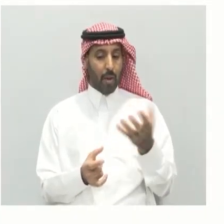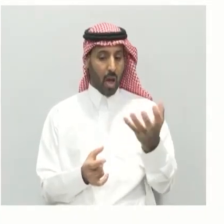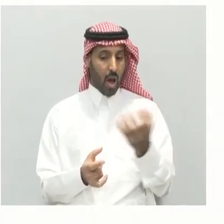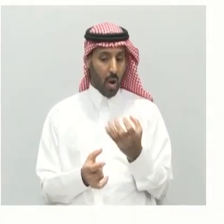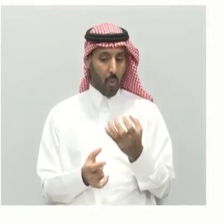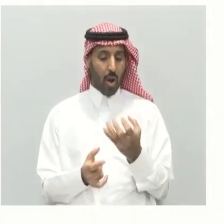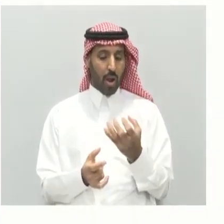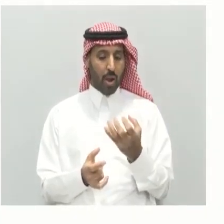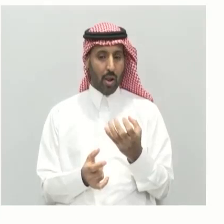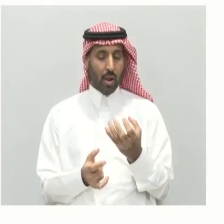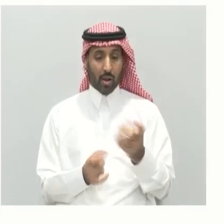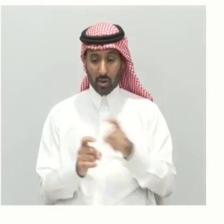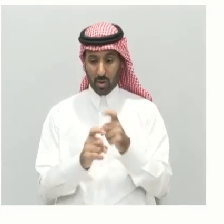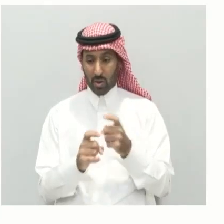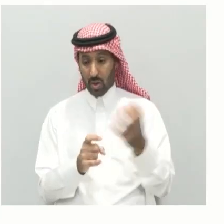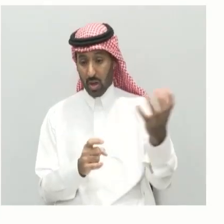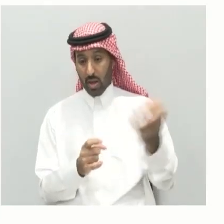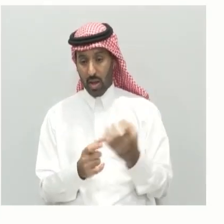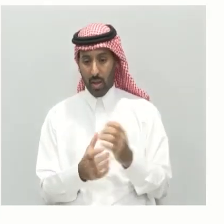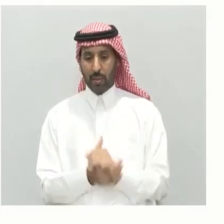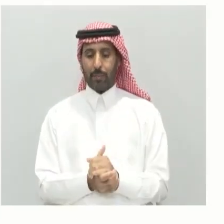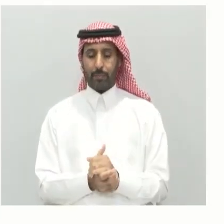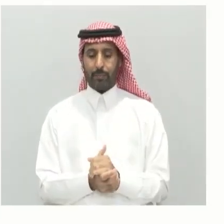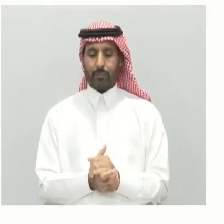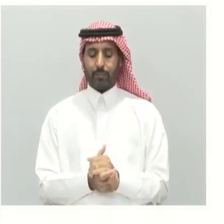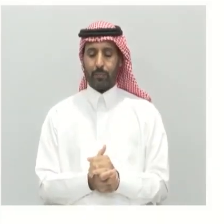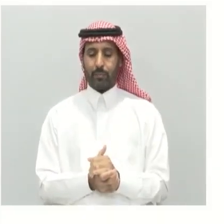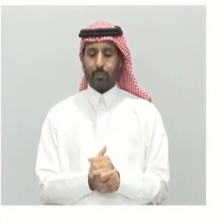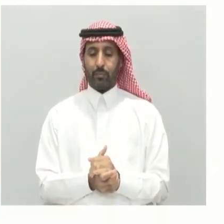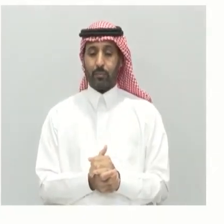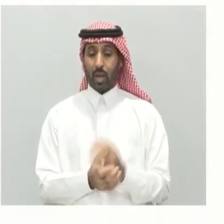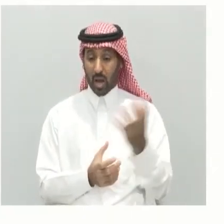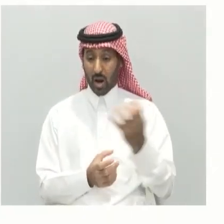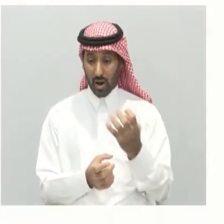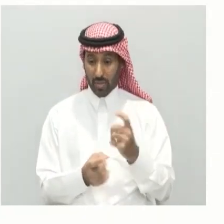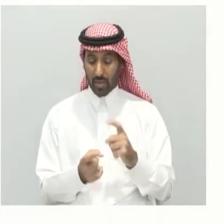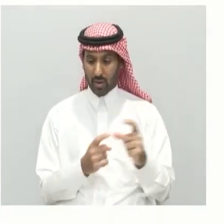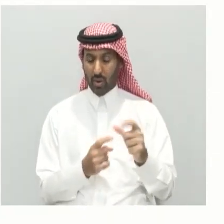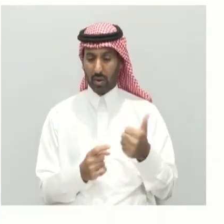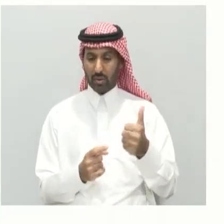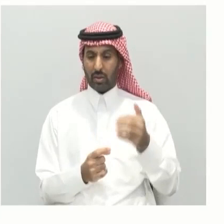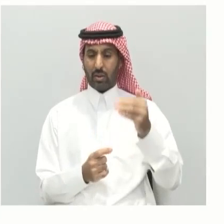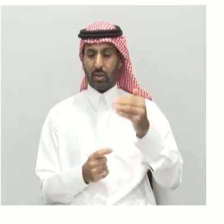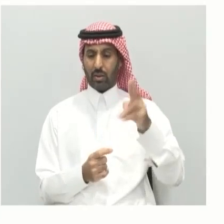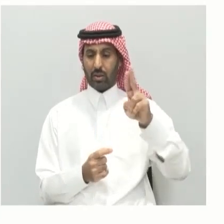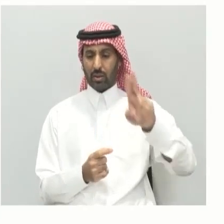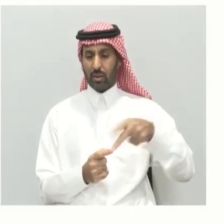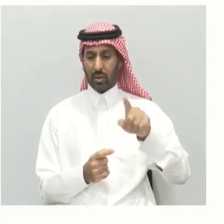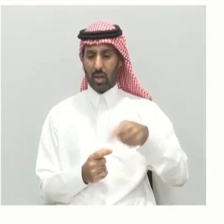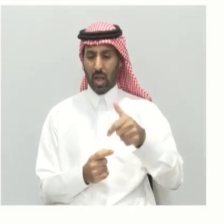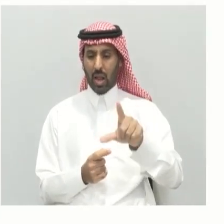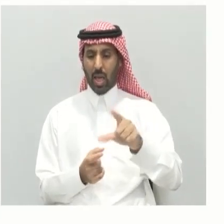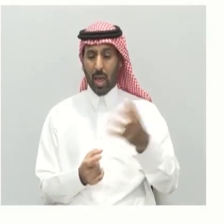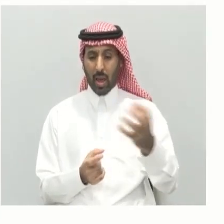انه هنا السي يو حدث له عمليه ايش عمليه اختزال اذا السي يو اختزل السيو اختزل